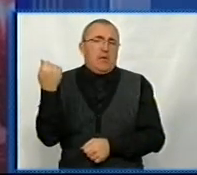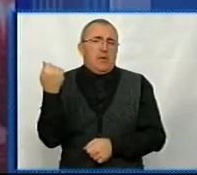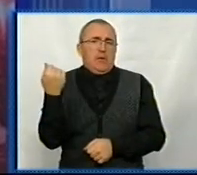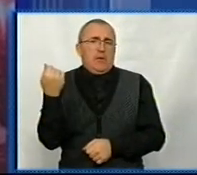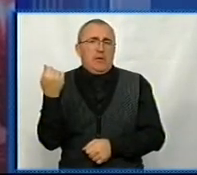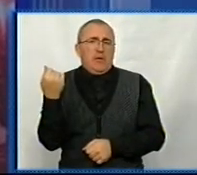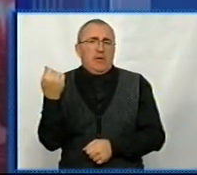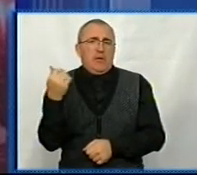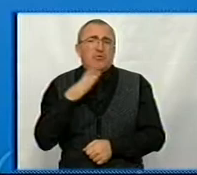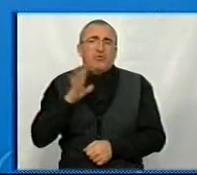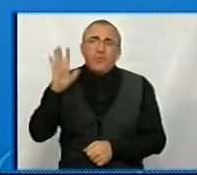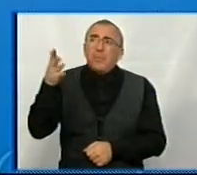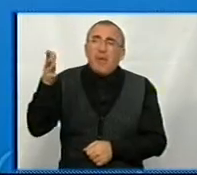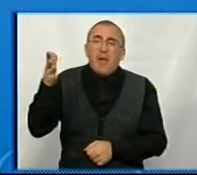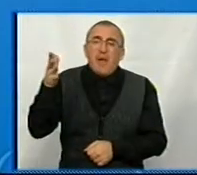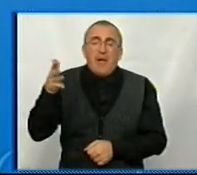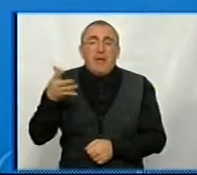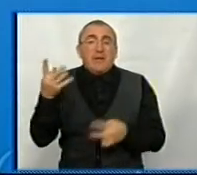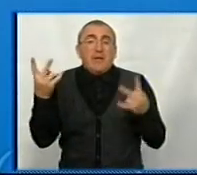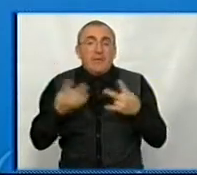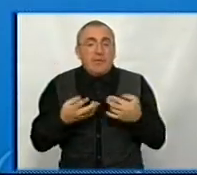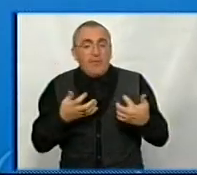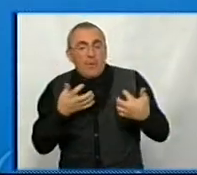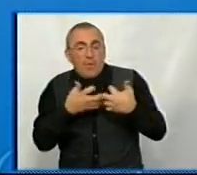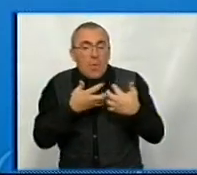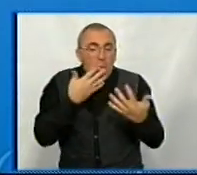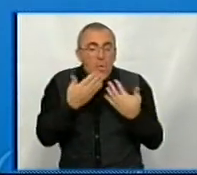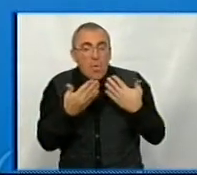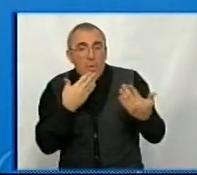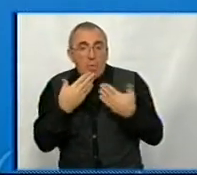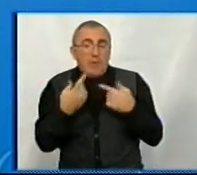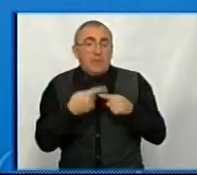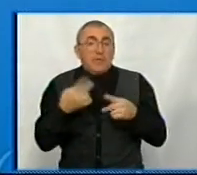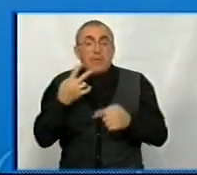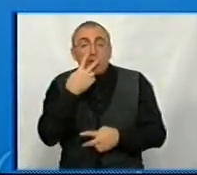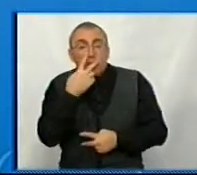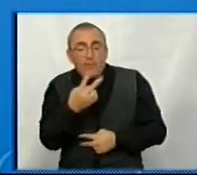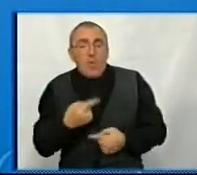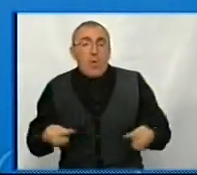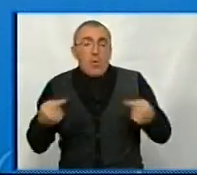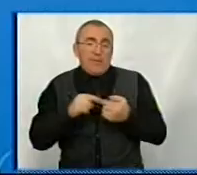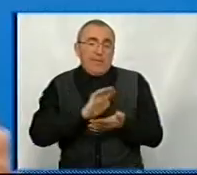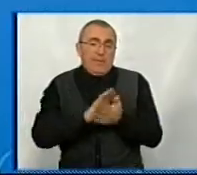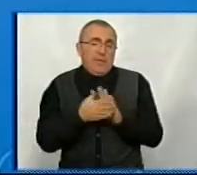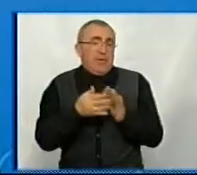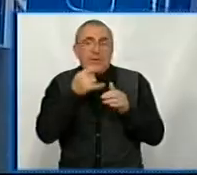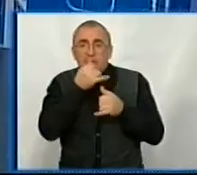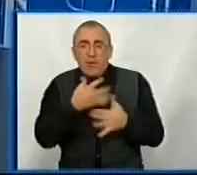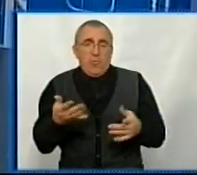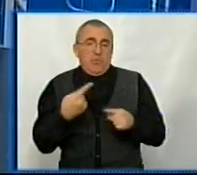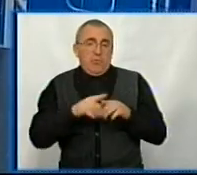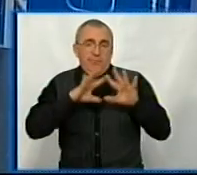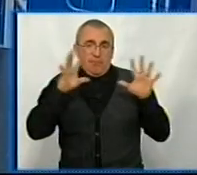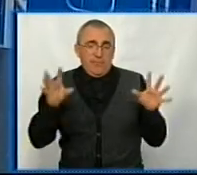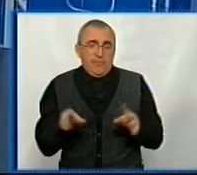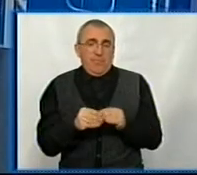прям, ну, зачекай 5 хвилин. Тобто треба налагоджувати комунікацію. І це треба дивитися на конкретні ситуації. Не можна так взагалі, ну,